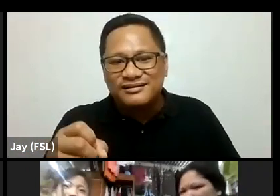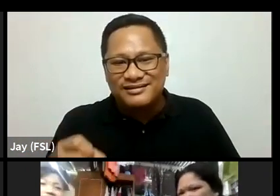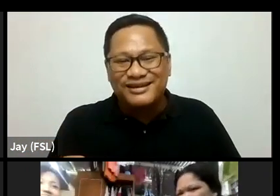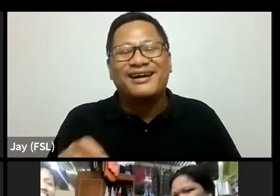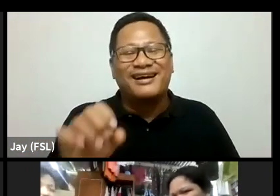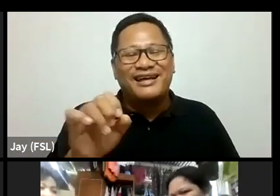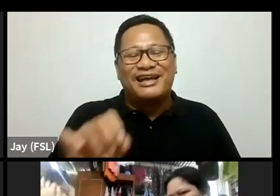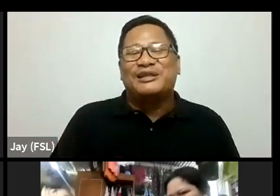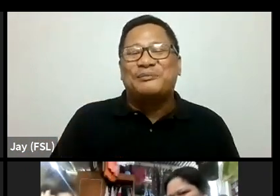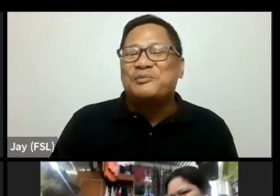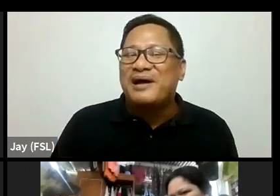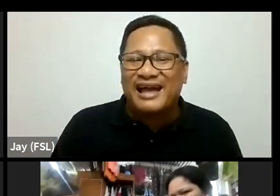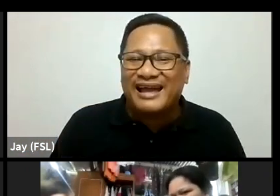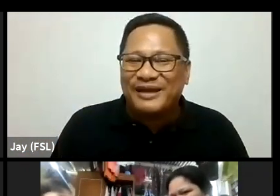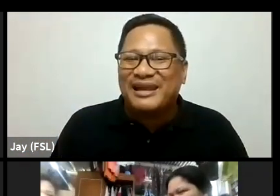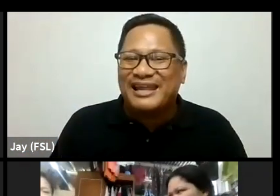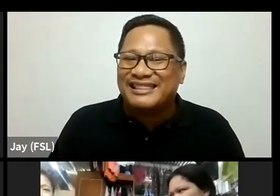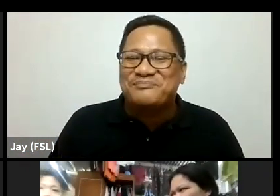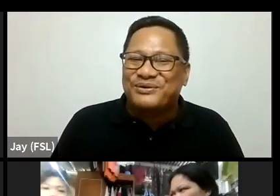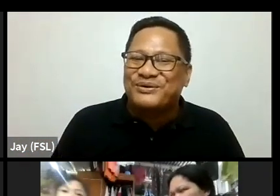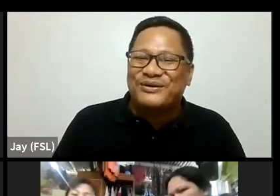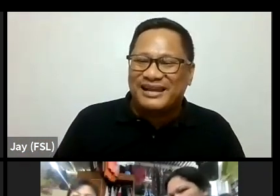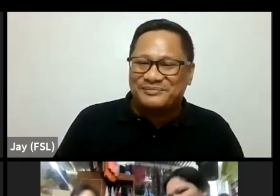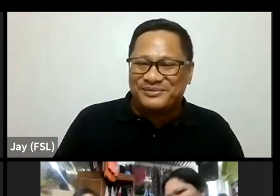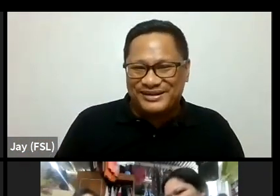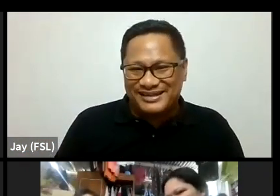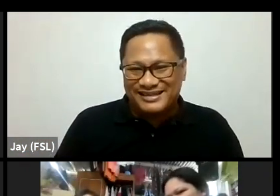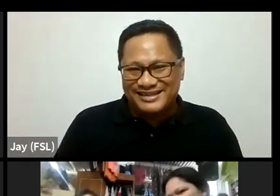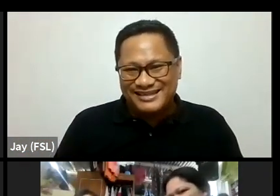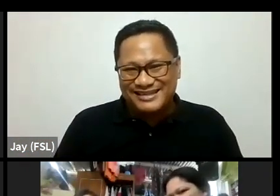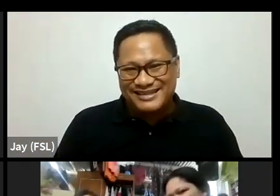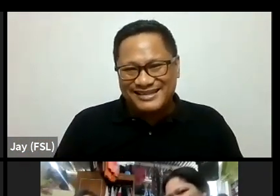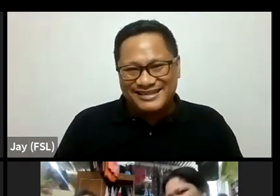Oh. Sheila, ano?